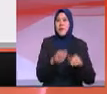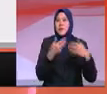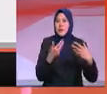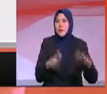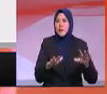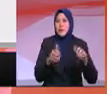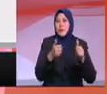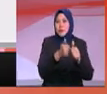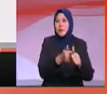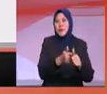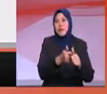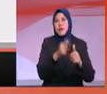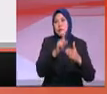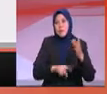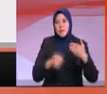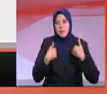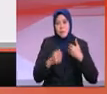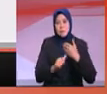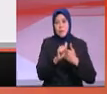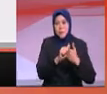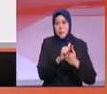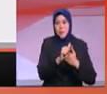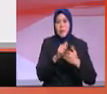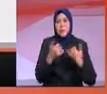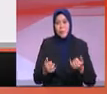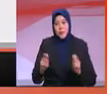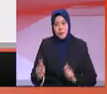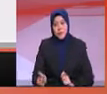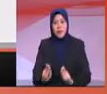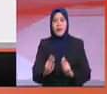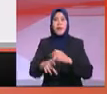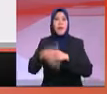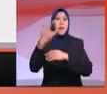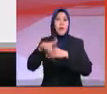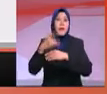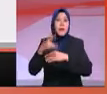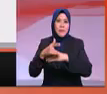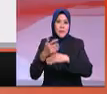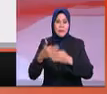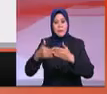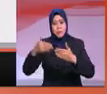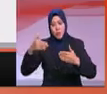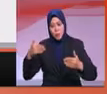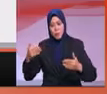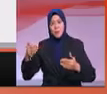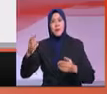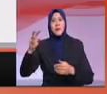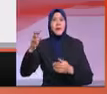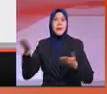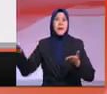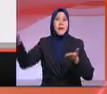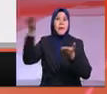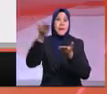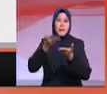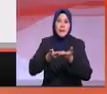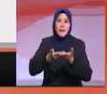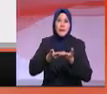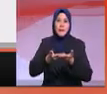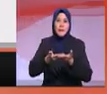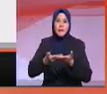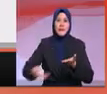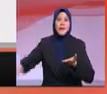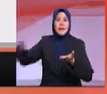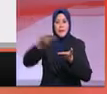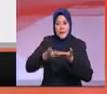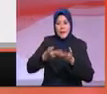pada genomic sequence yang telah ada. Jadi tindakan kita ialah tindakan yang awal sebelum cadangan ataupun cadangan diberikan